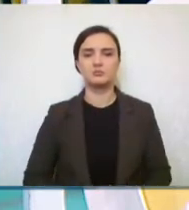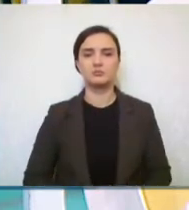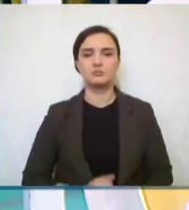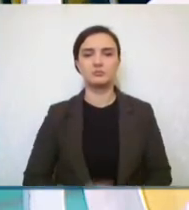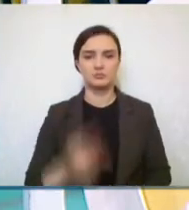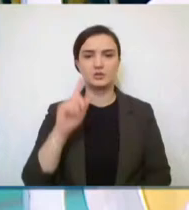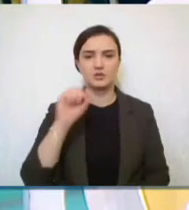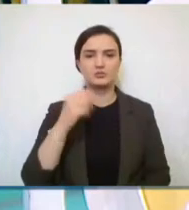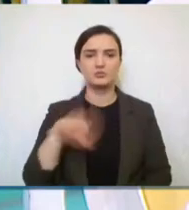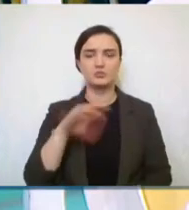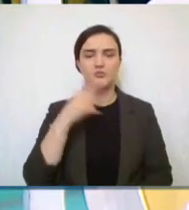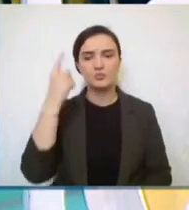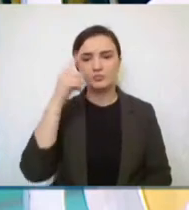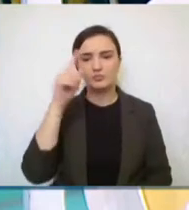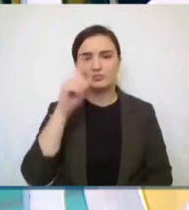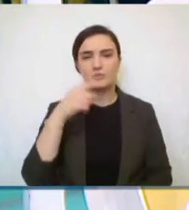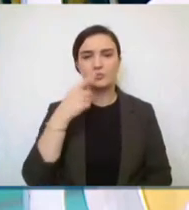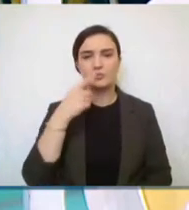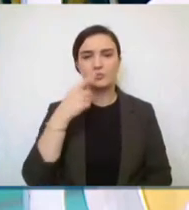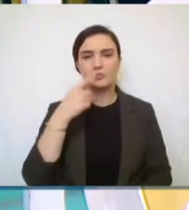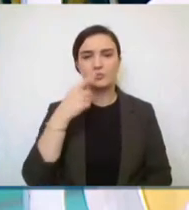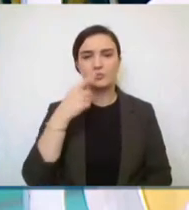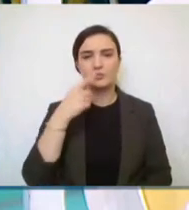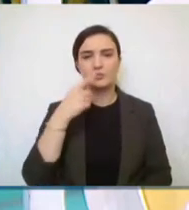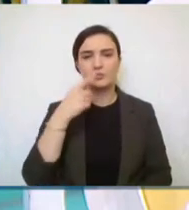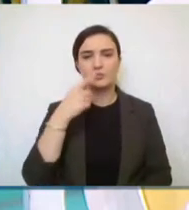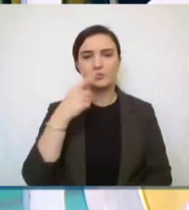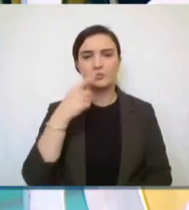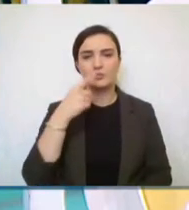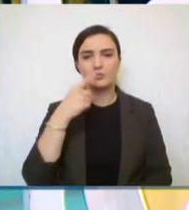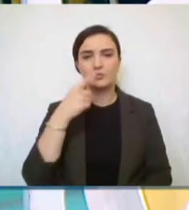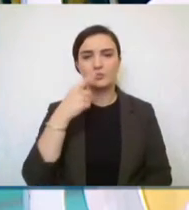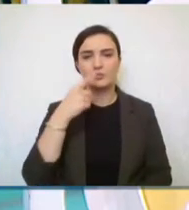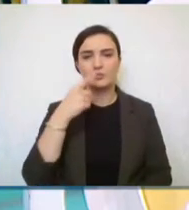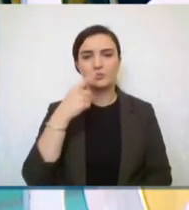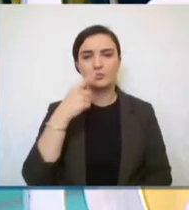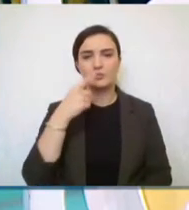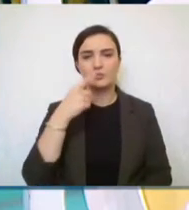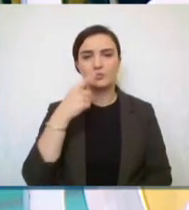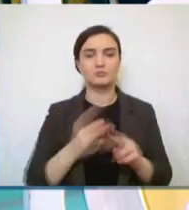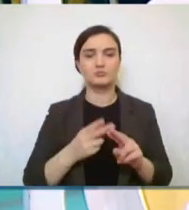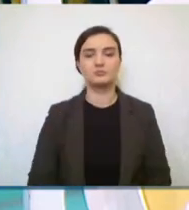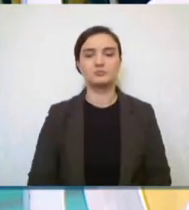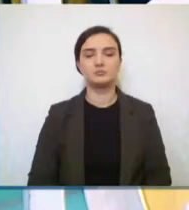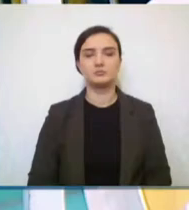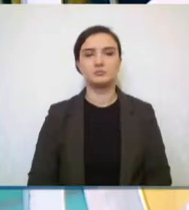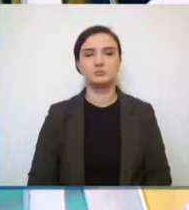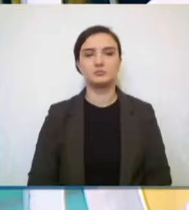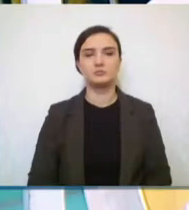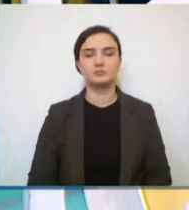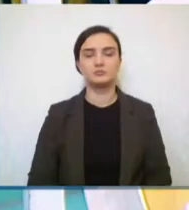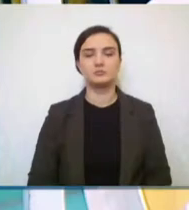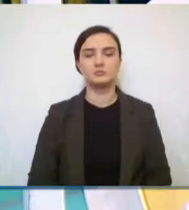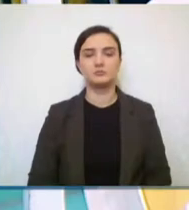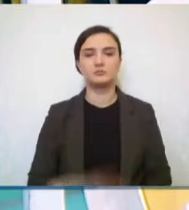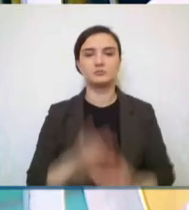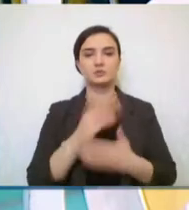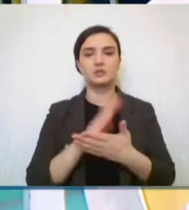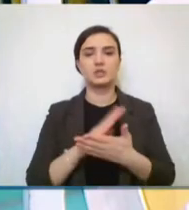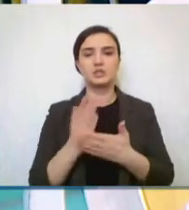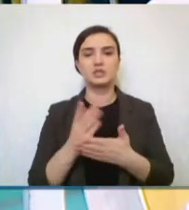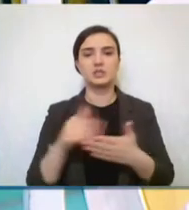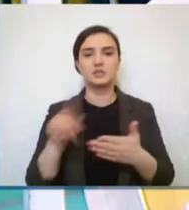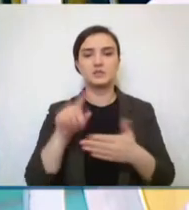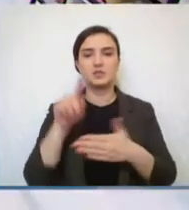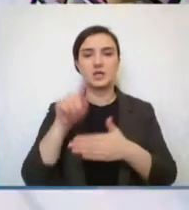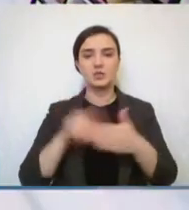ასე შემდეგ, დიდ ნაწილს. ამიტომ ნახეთ დაჭირდათ იმისათვის, რომ ამ ნაწილისთვის დაერწმუნებინათ